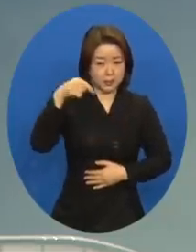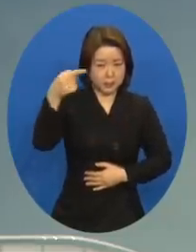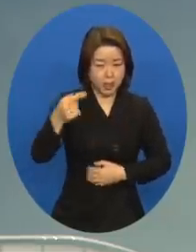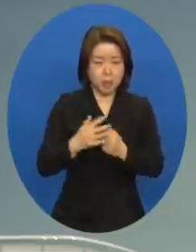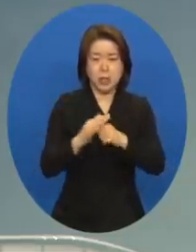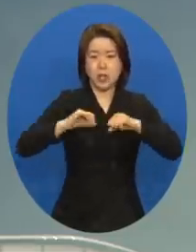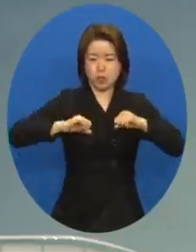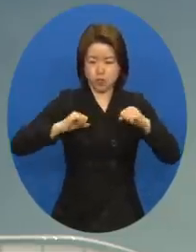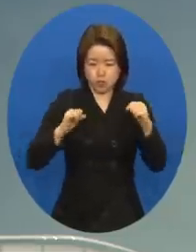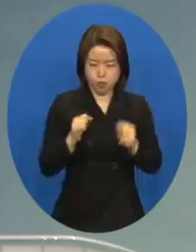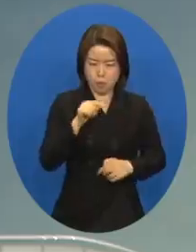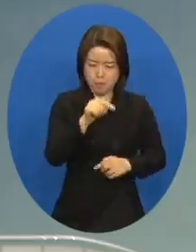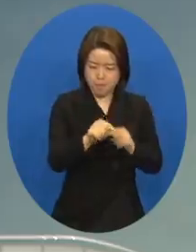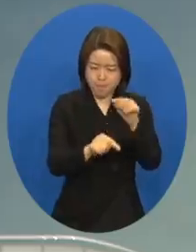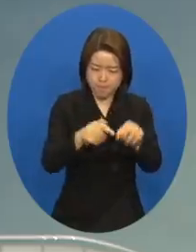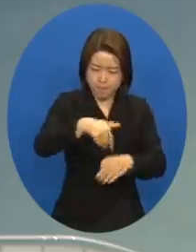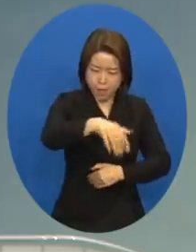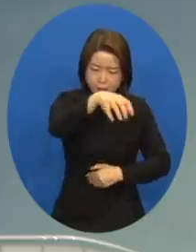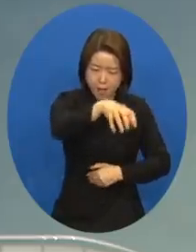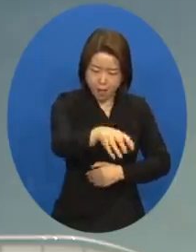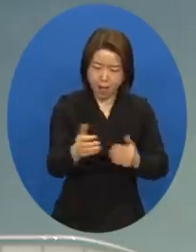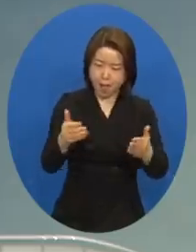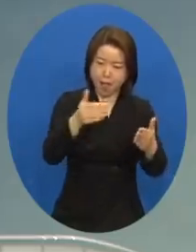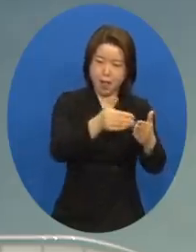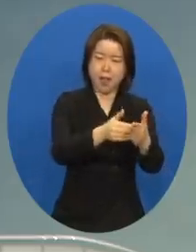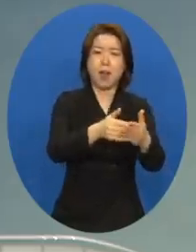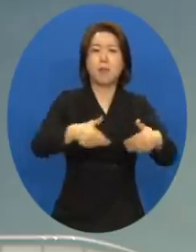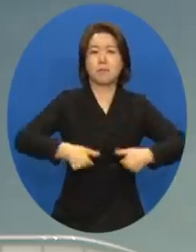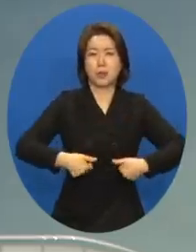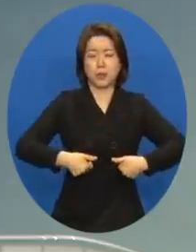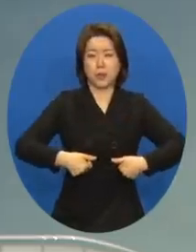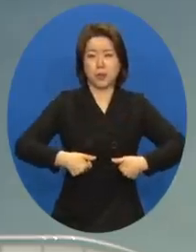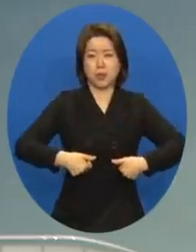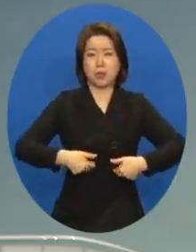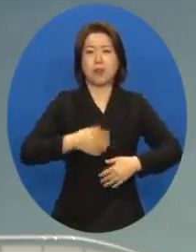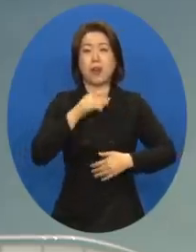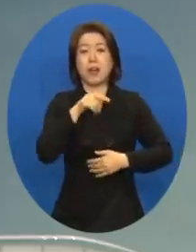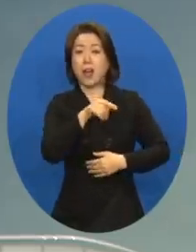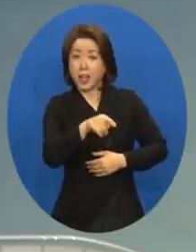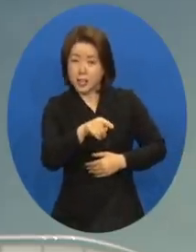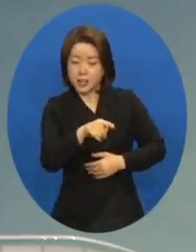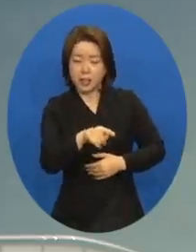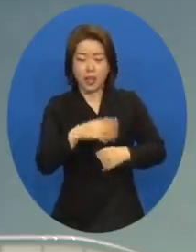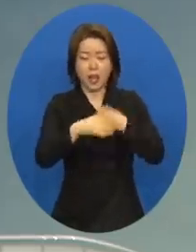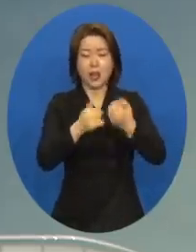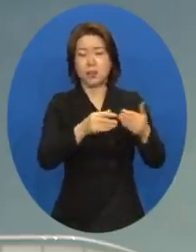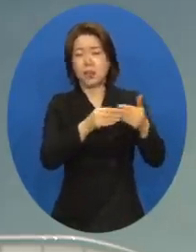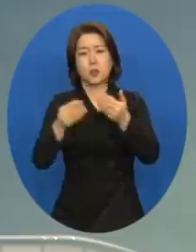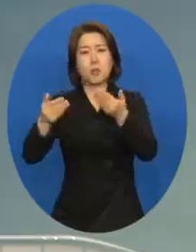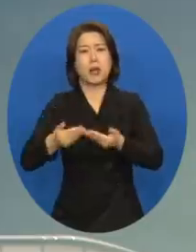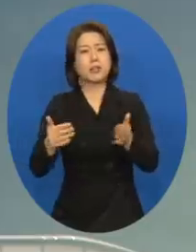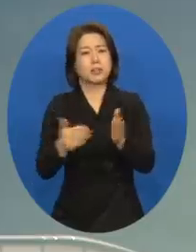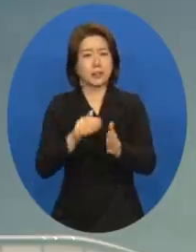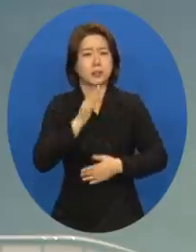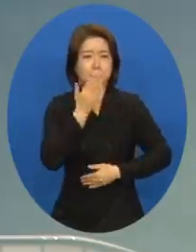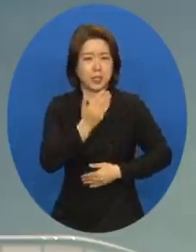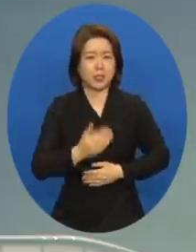순종하는 자리까지 갈 수 있어야 하나님의 인도하심을 받는 거죠.